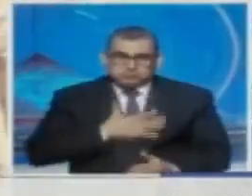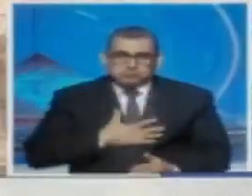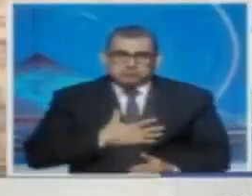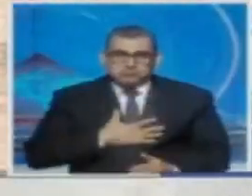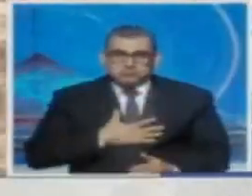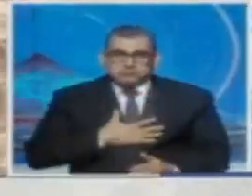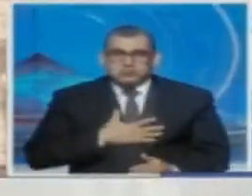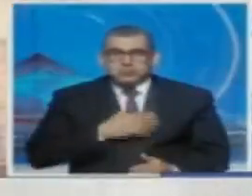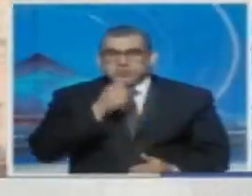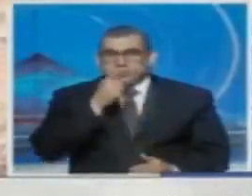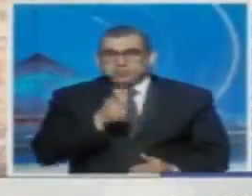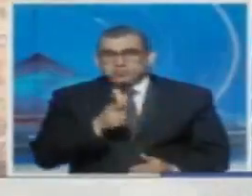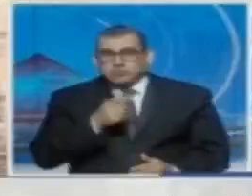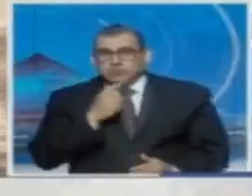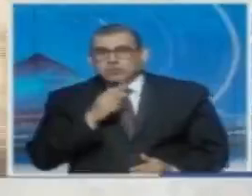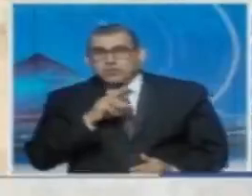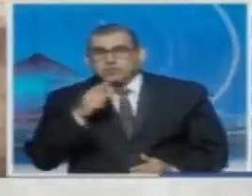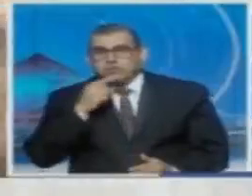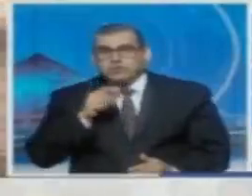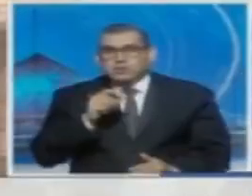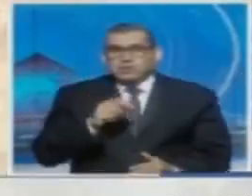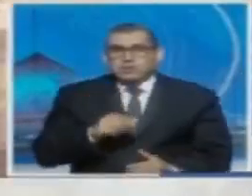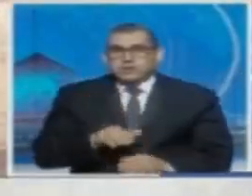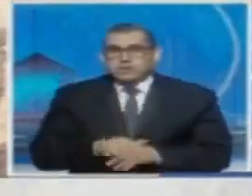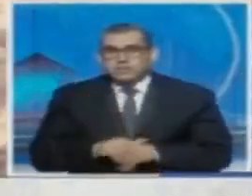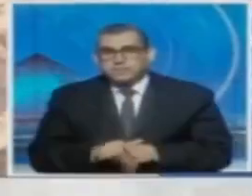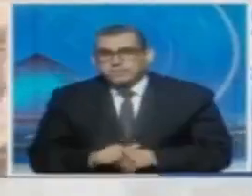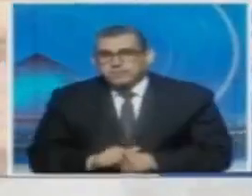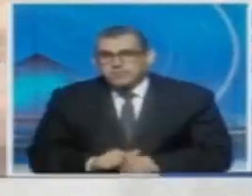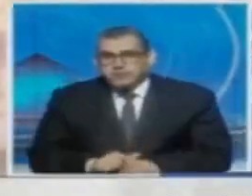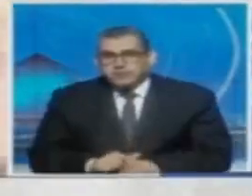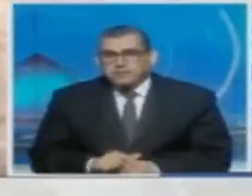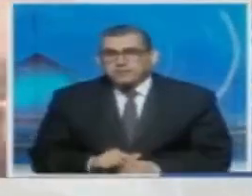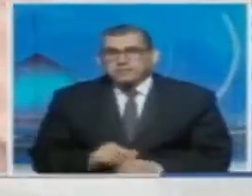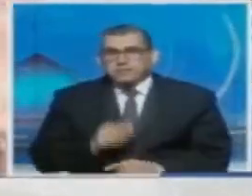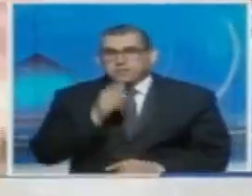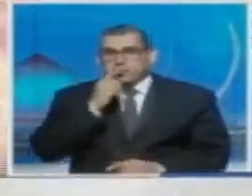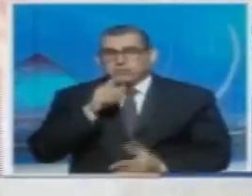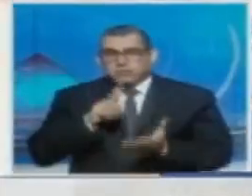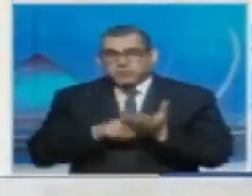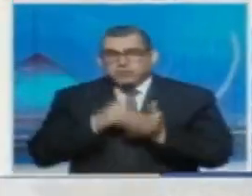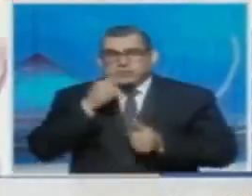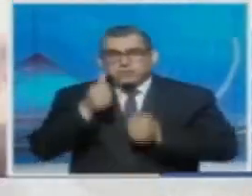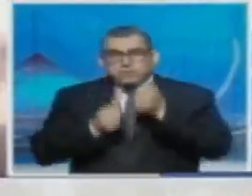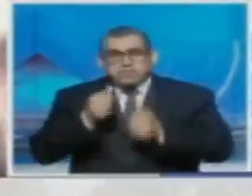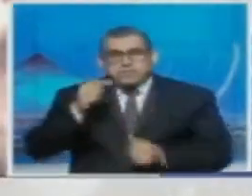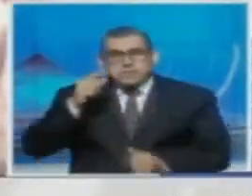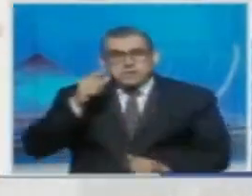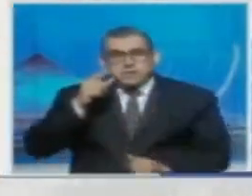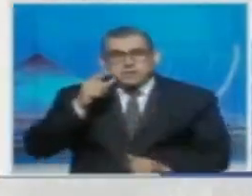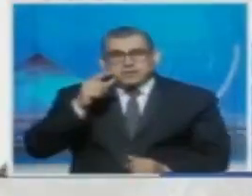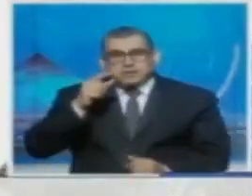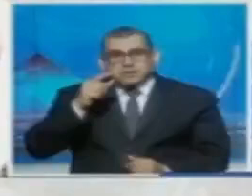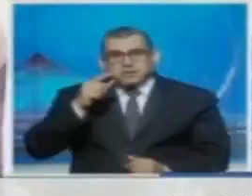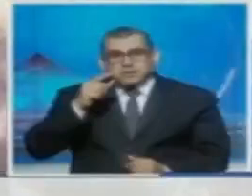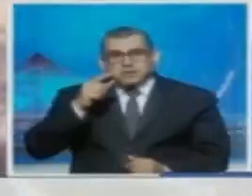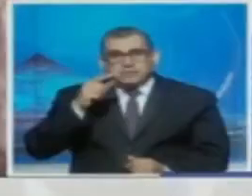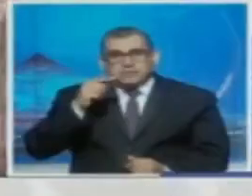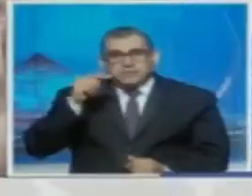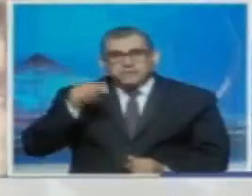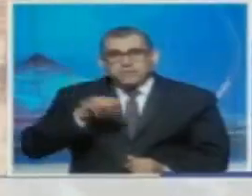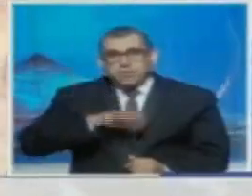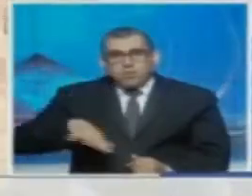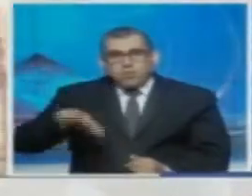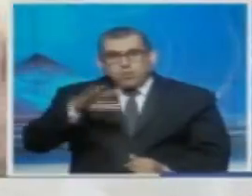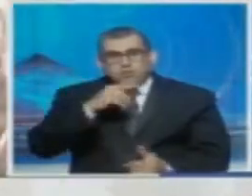احنا بنحاول يعني نوفر لهم ان هم يبقوا قاعدين مش خايفين، الرهبة في الامتحان، اني عارفه يعني كل حاجه